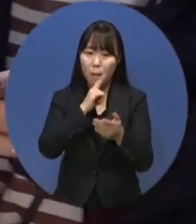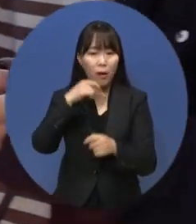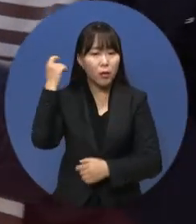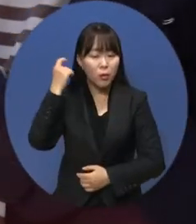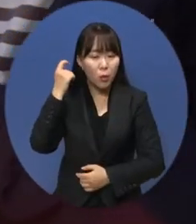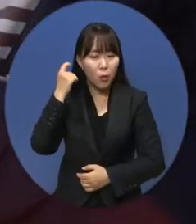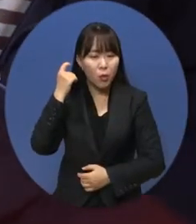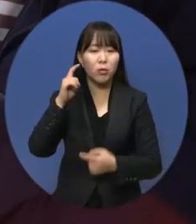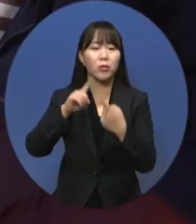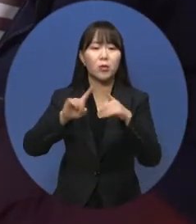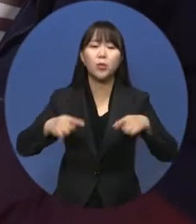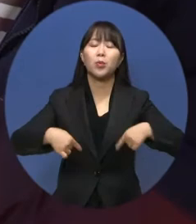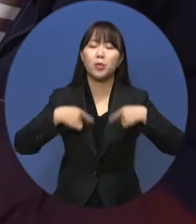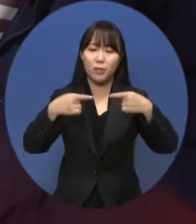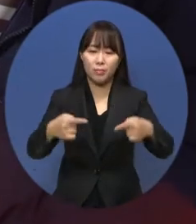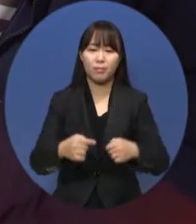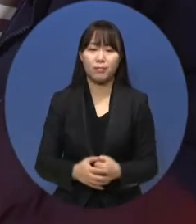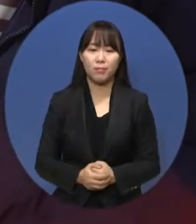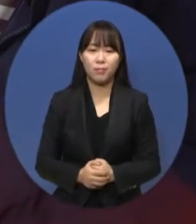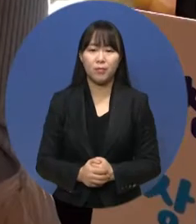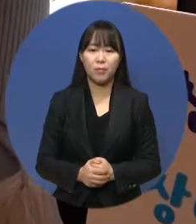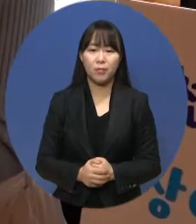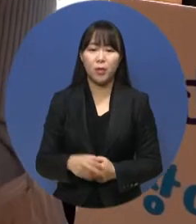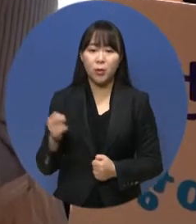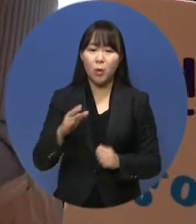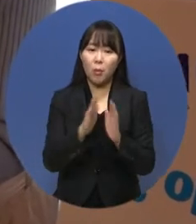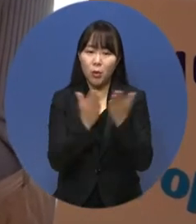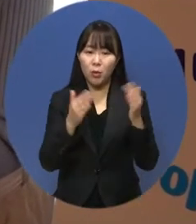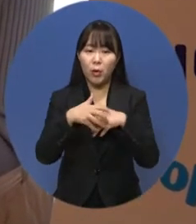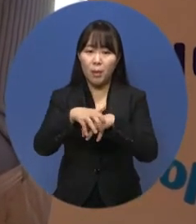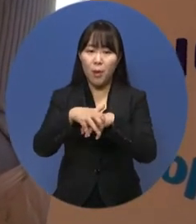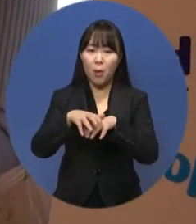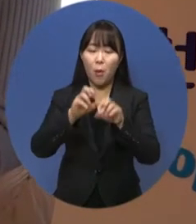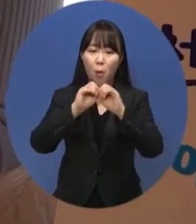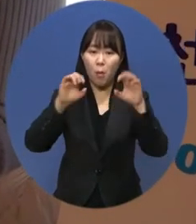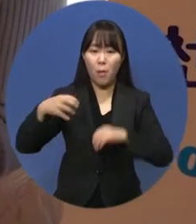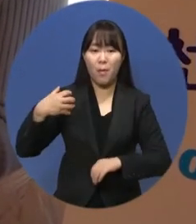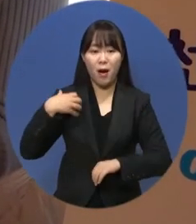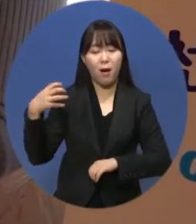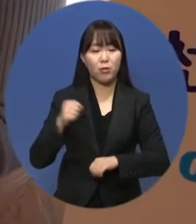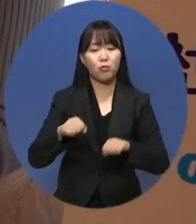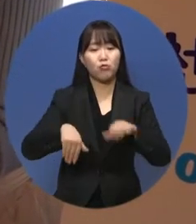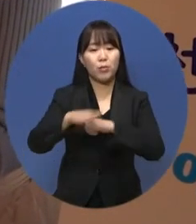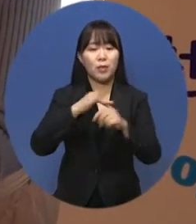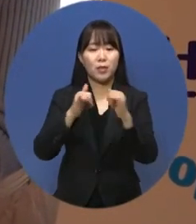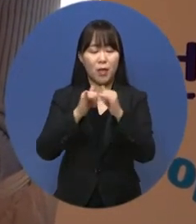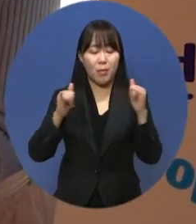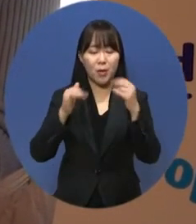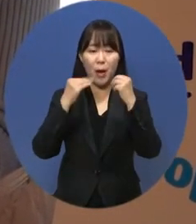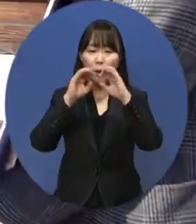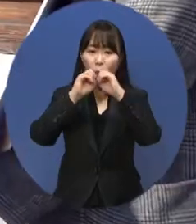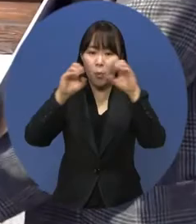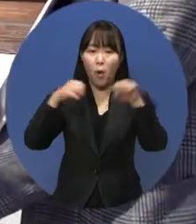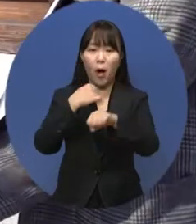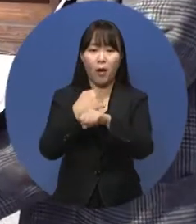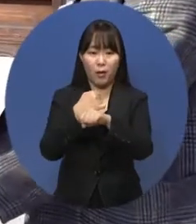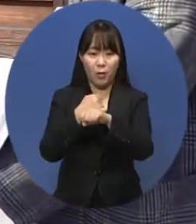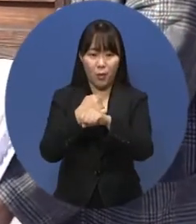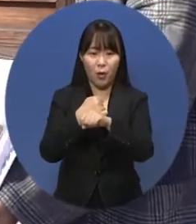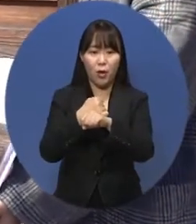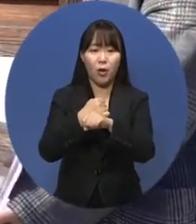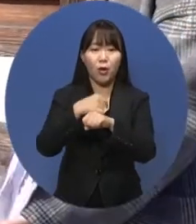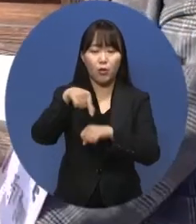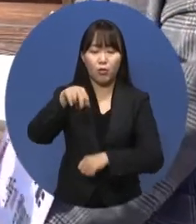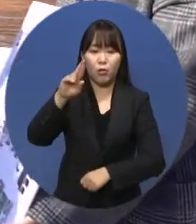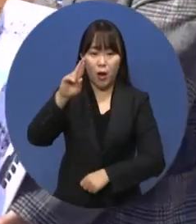청원에 동참했습니다 또 본인도 캠페인 홍보대사가 돼 주변 사람들에게 널리 알리겠다고 qr